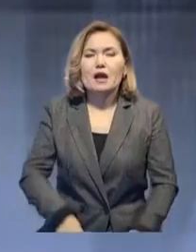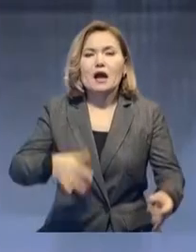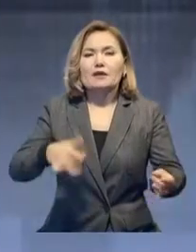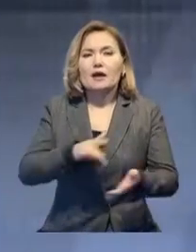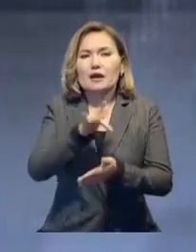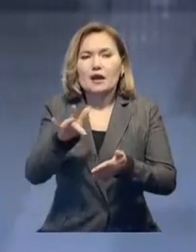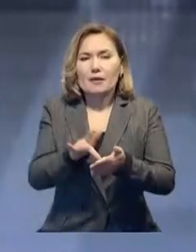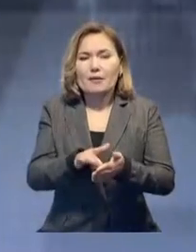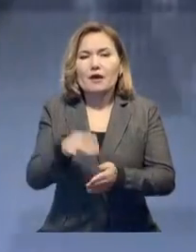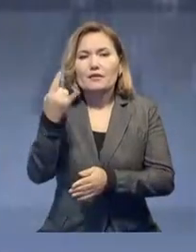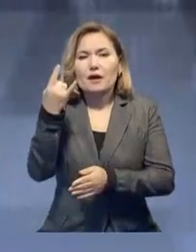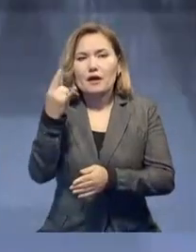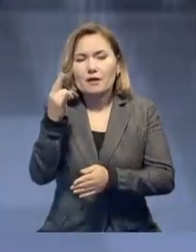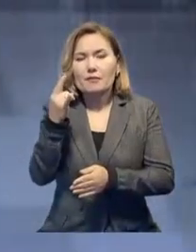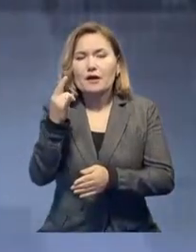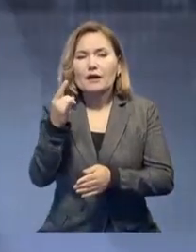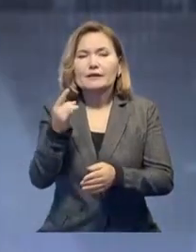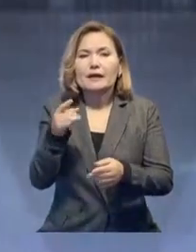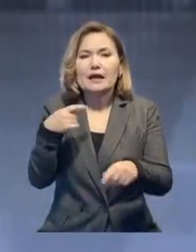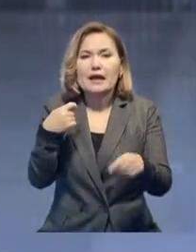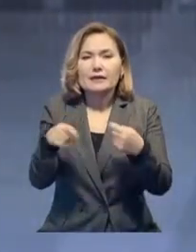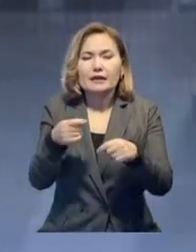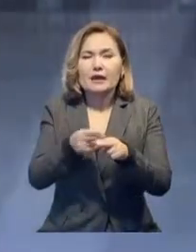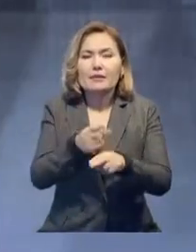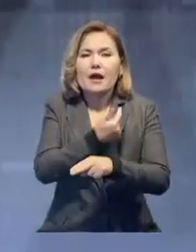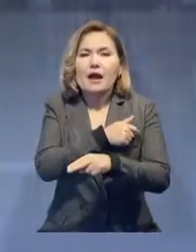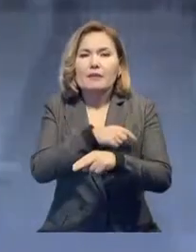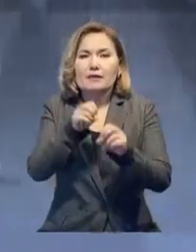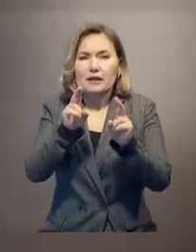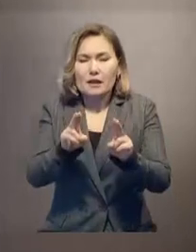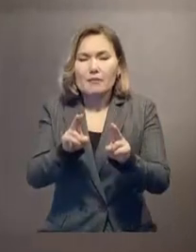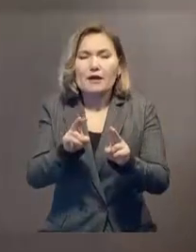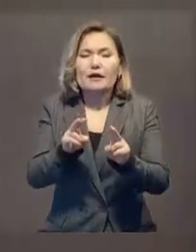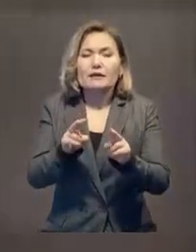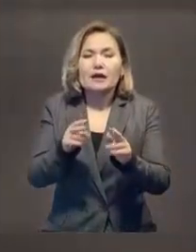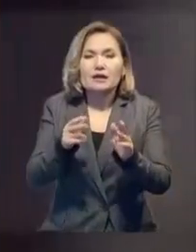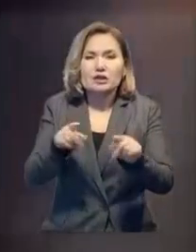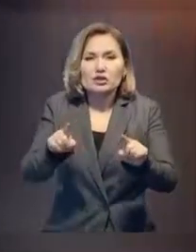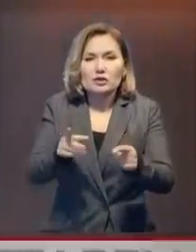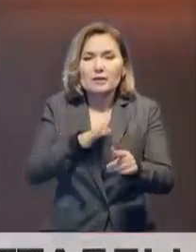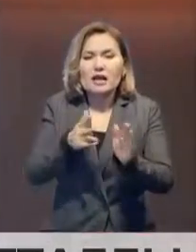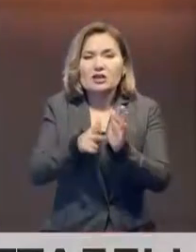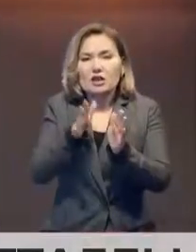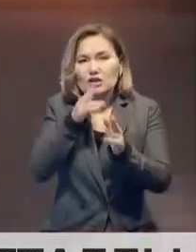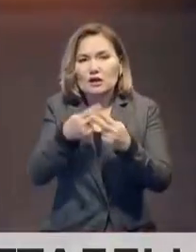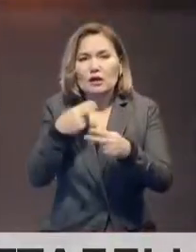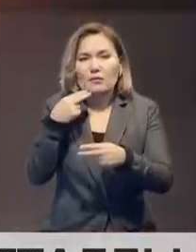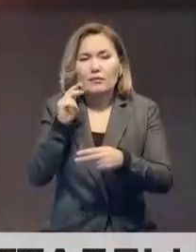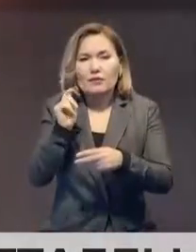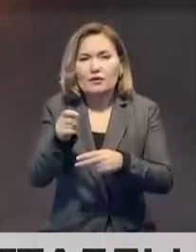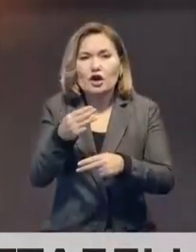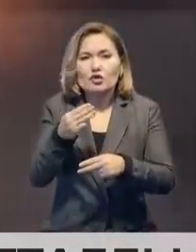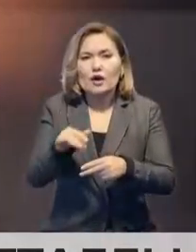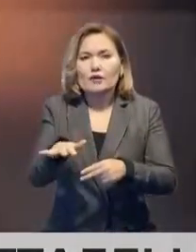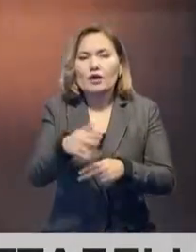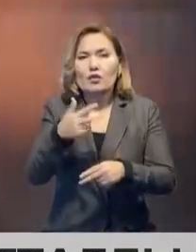Таразда жаңа туған нәрестені сатқан медицина қызметкерлері 8 жылға сотталды. Бұл жағдай жыл басында болған. Шу ауданының 35 жастағы